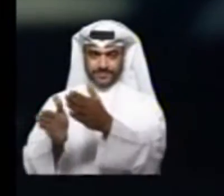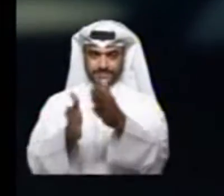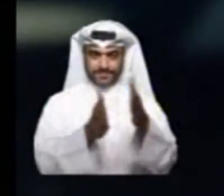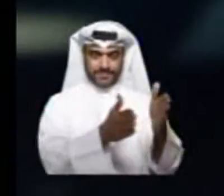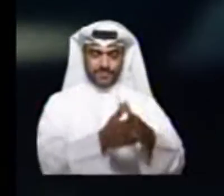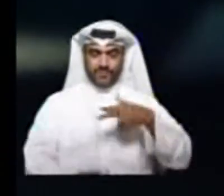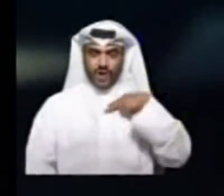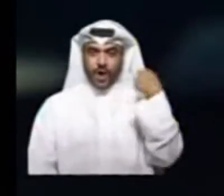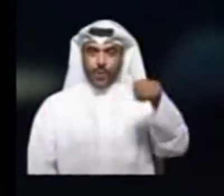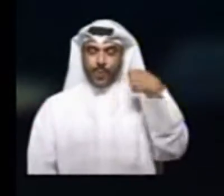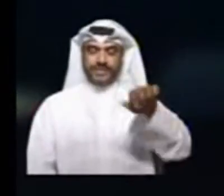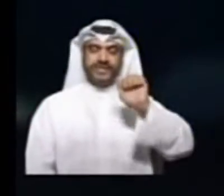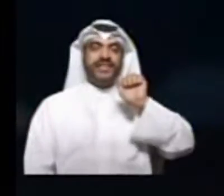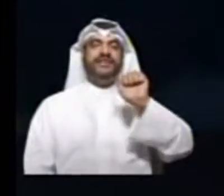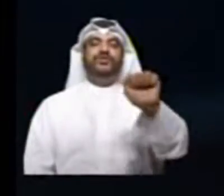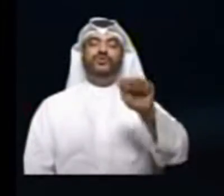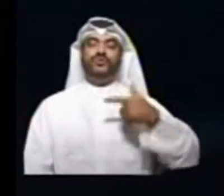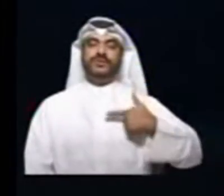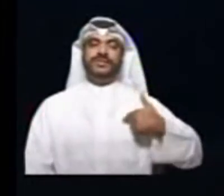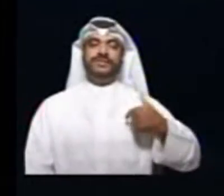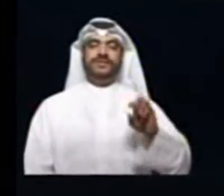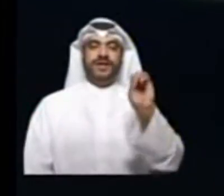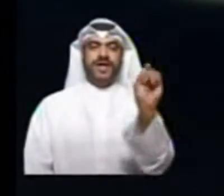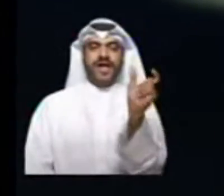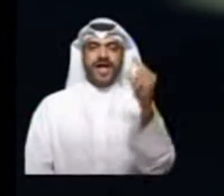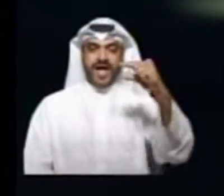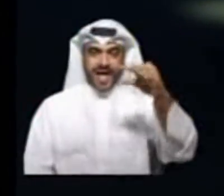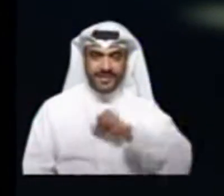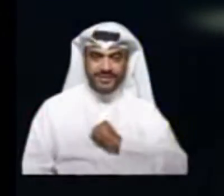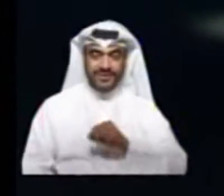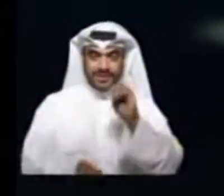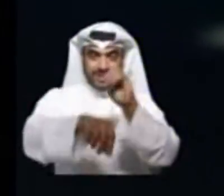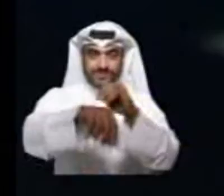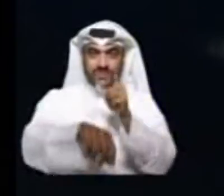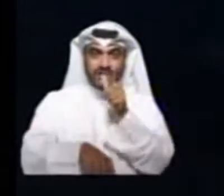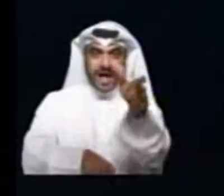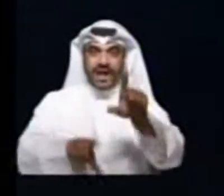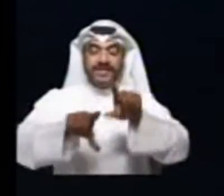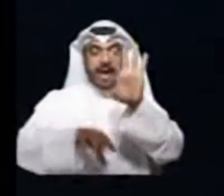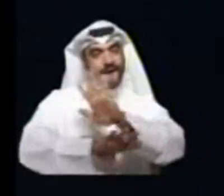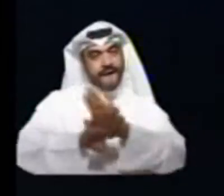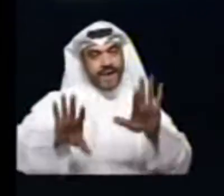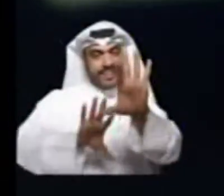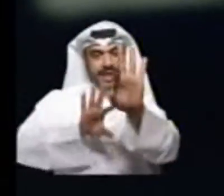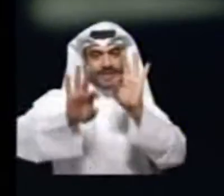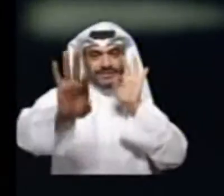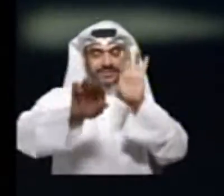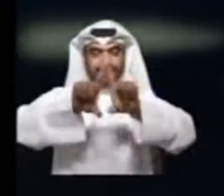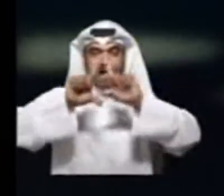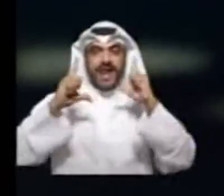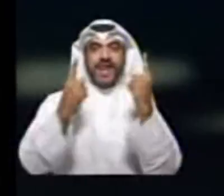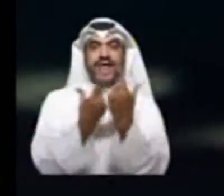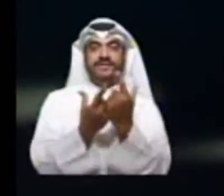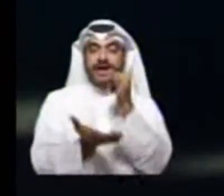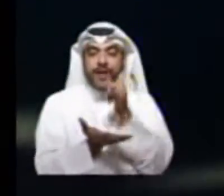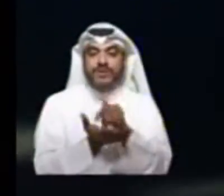كشفت وزير الشؤون الاجتماعية والعمل ووزير الدولة للشؤون الاقتصادية رئيس فريق متابعة ومعالجة تداعيات مشكلة الأمطار